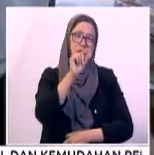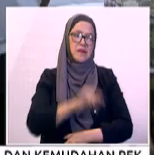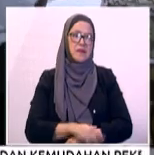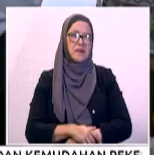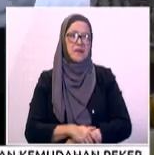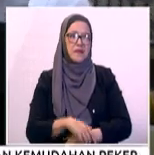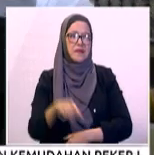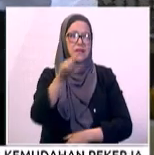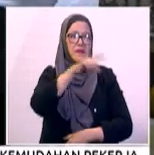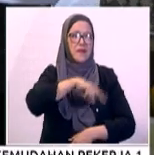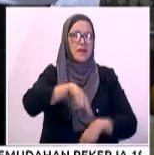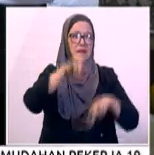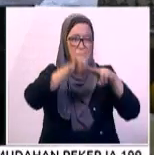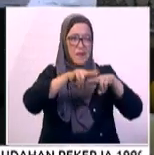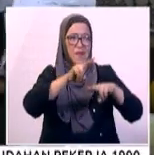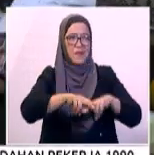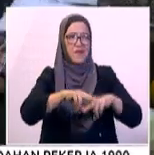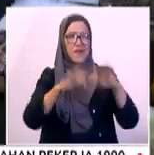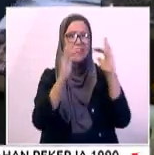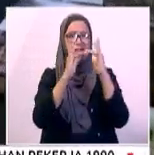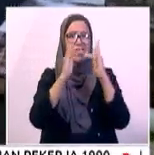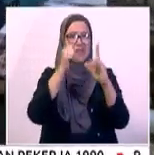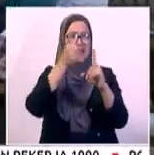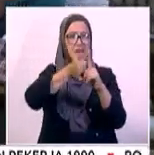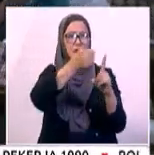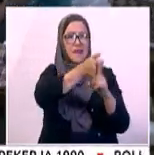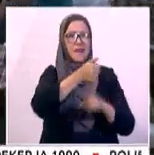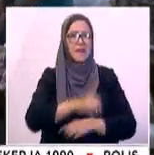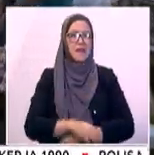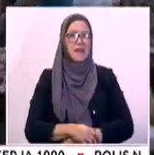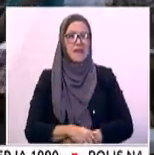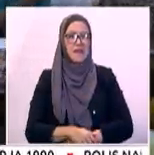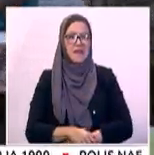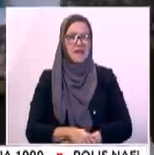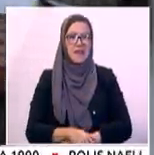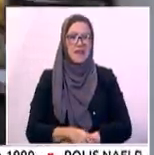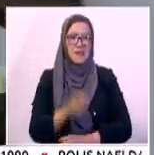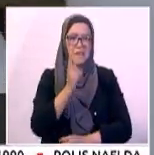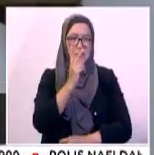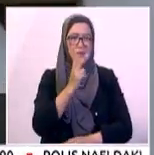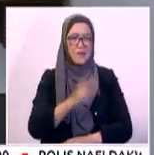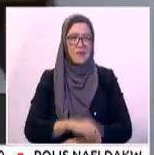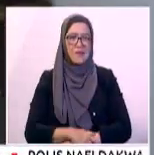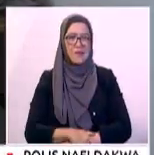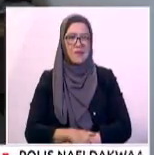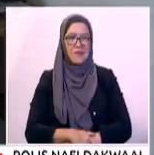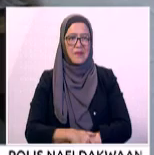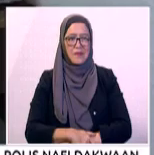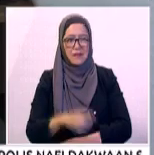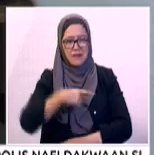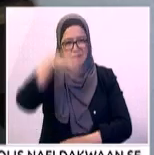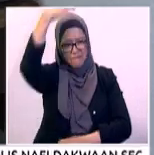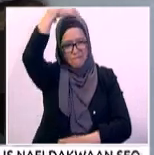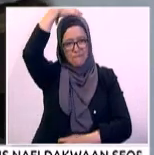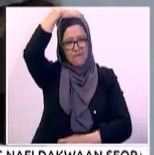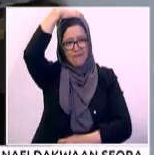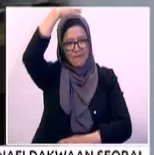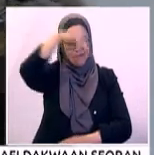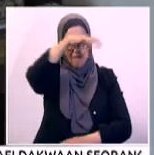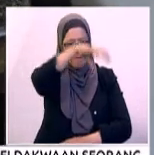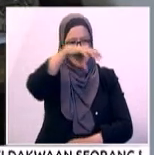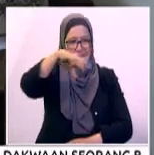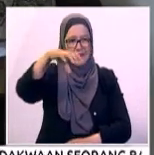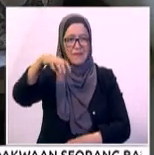dekat katil masing-masing. macam dalam. Cuba tengok kopiah ni. Ya Allah, dia susun kopiah.